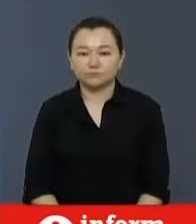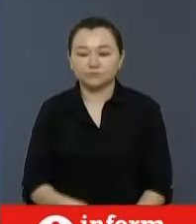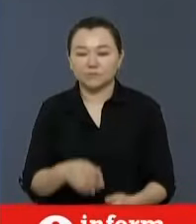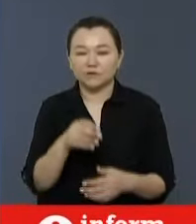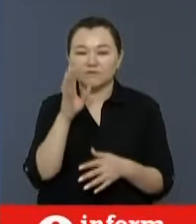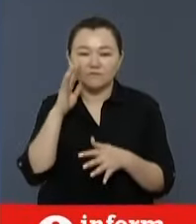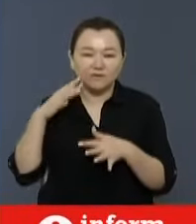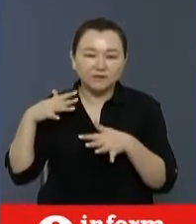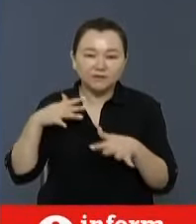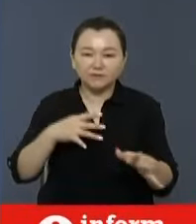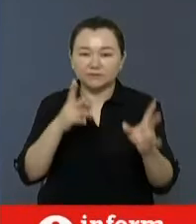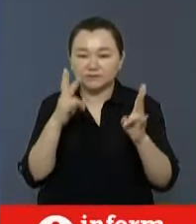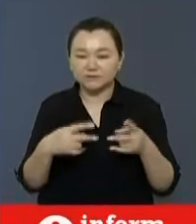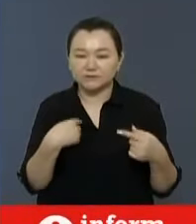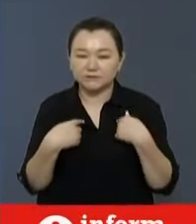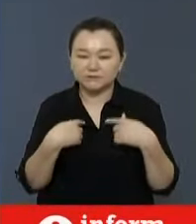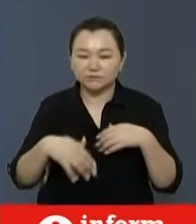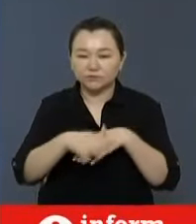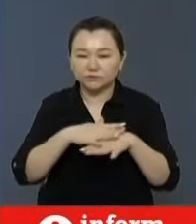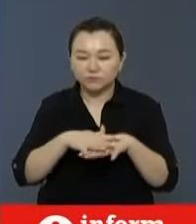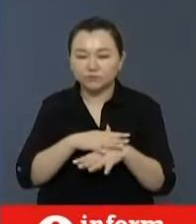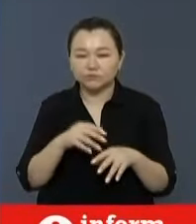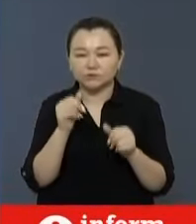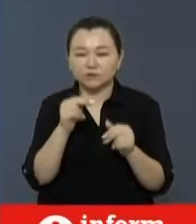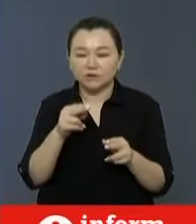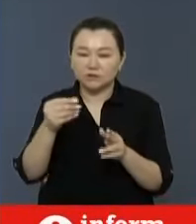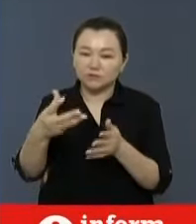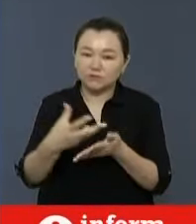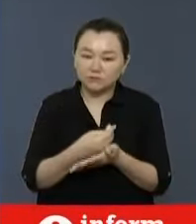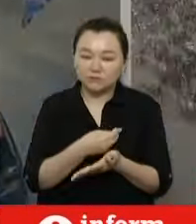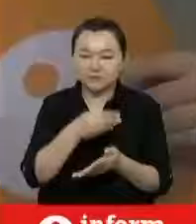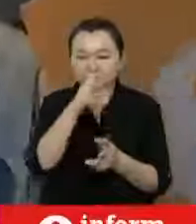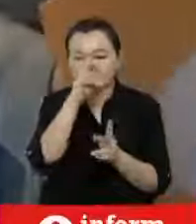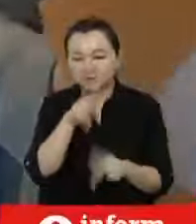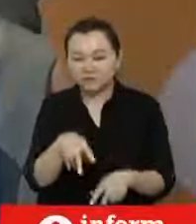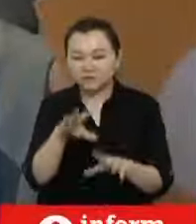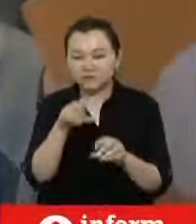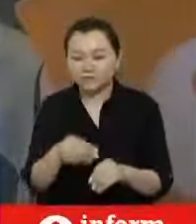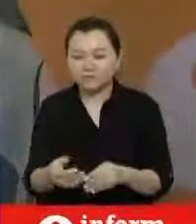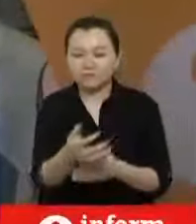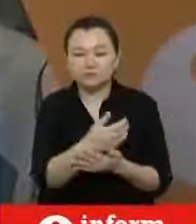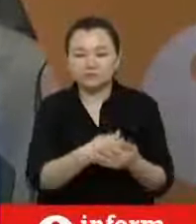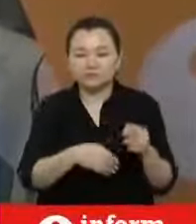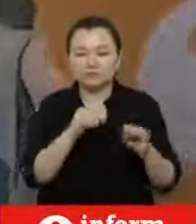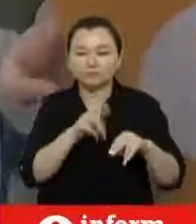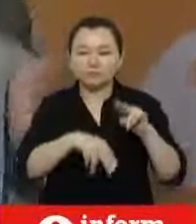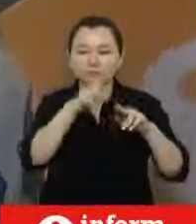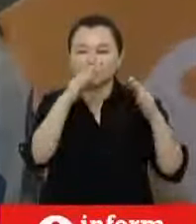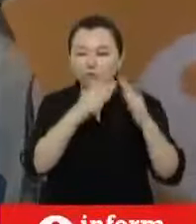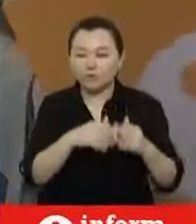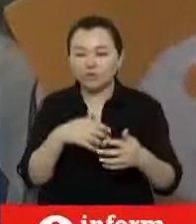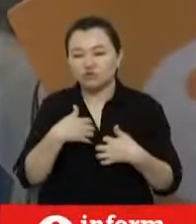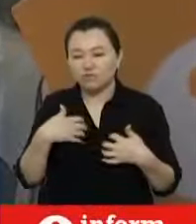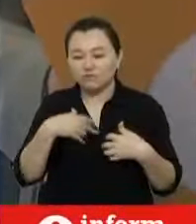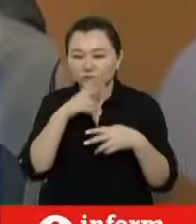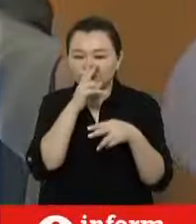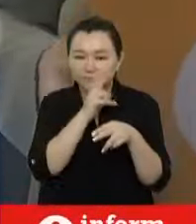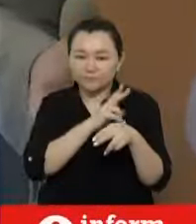Қарғын судан жапа шеккен халық шығындардың қалай өтілетінен бейхабар. Жинаған дүние мүлкімен төрт түлігінен әпсетті айырылған